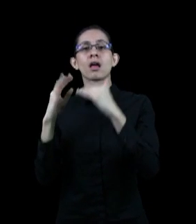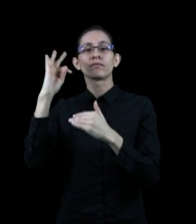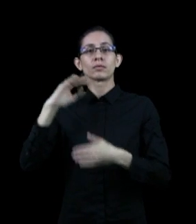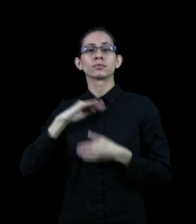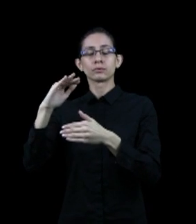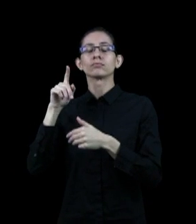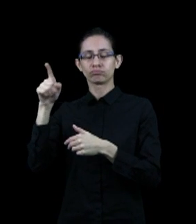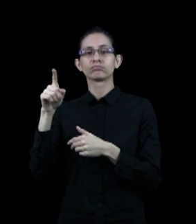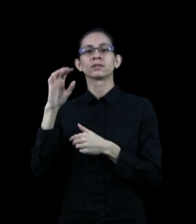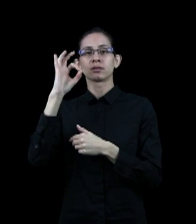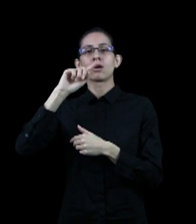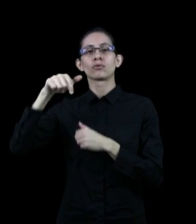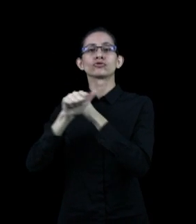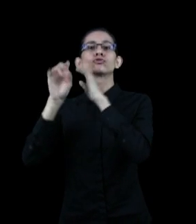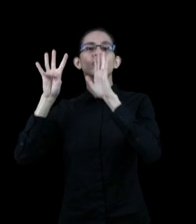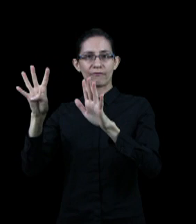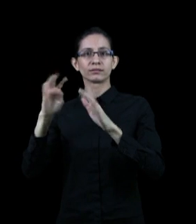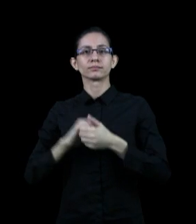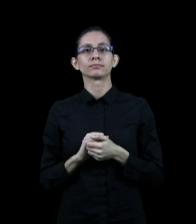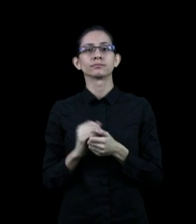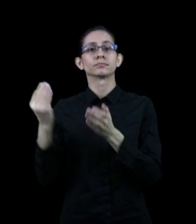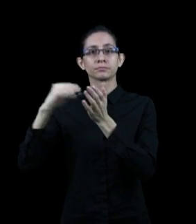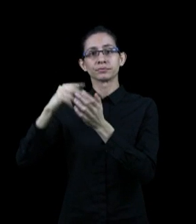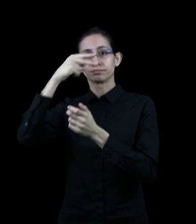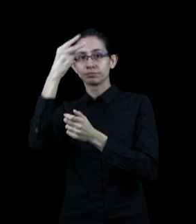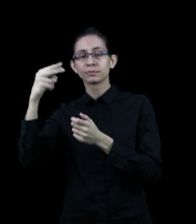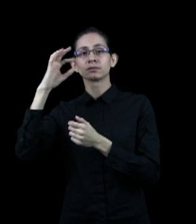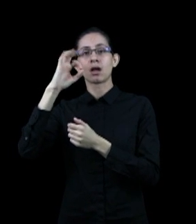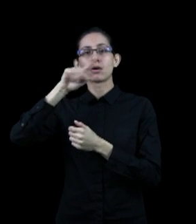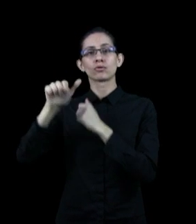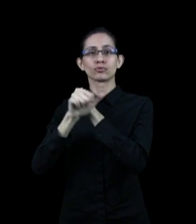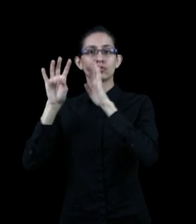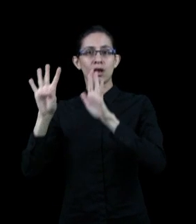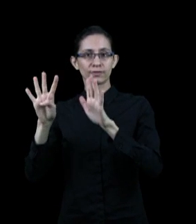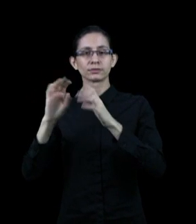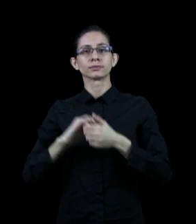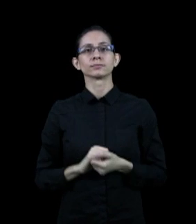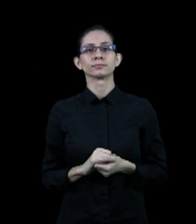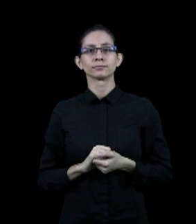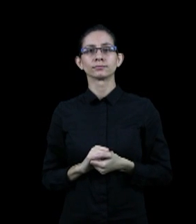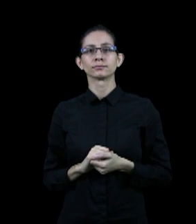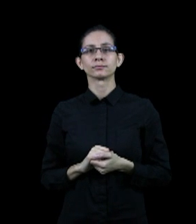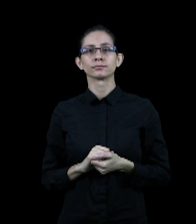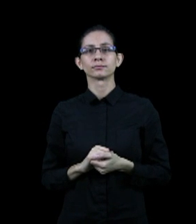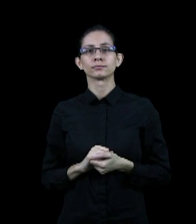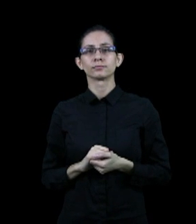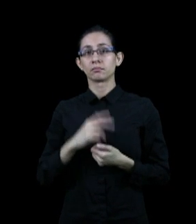,69. Elastyczność podaży wynosi 0,69. W przybliżeniu.